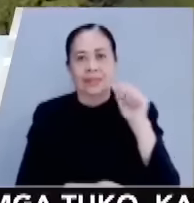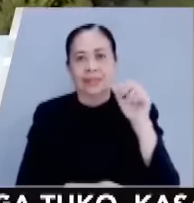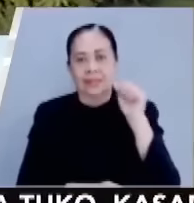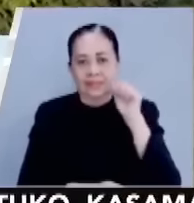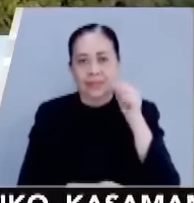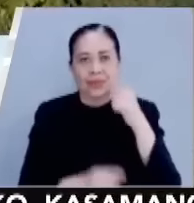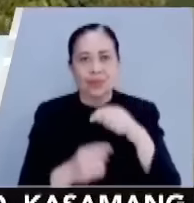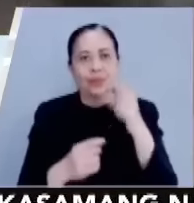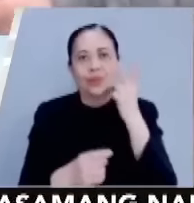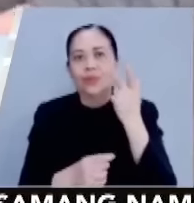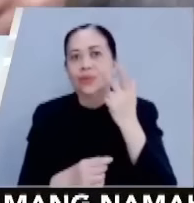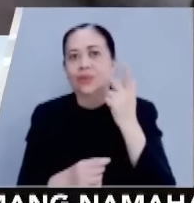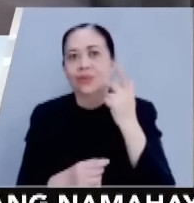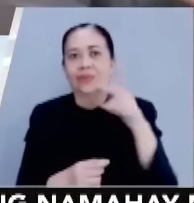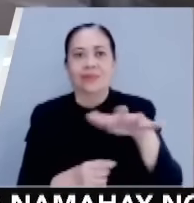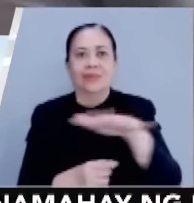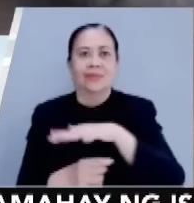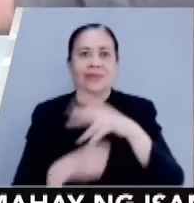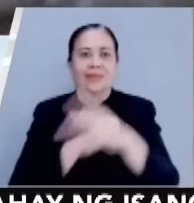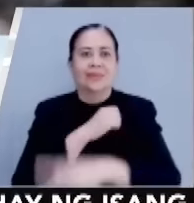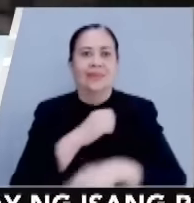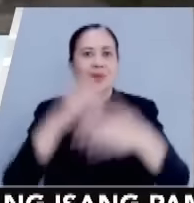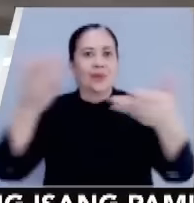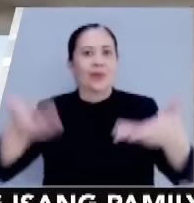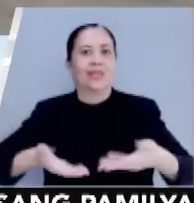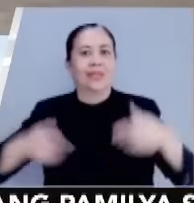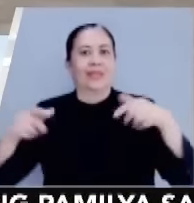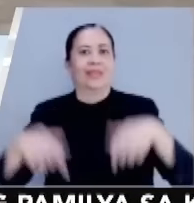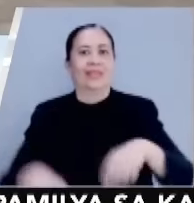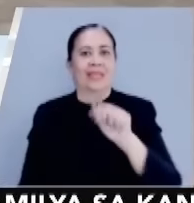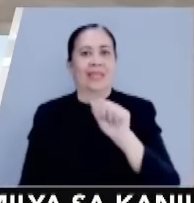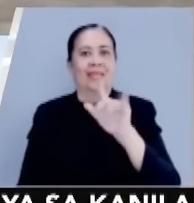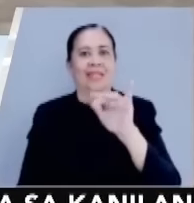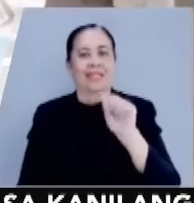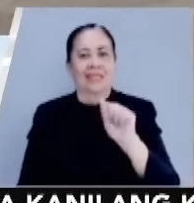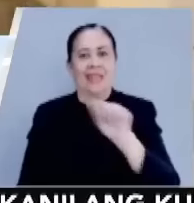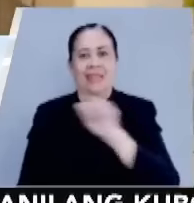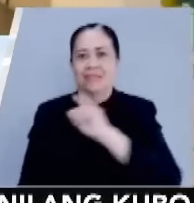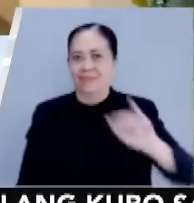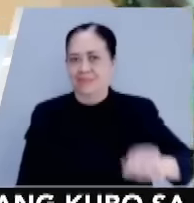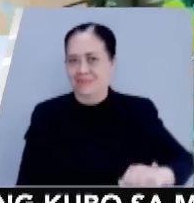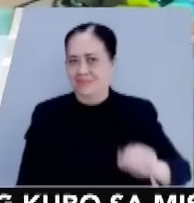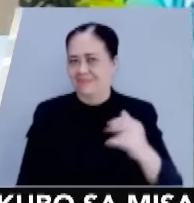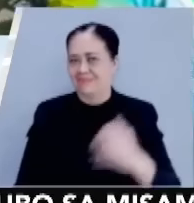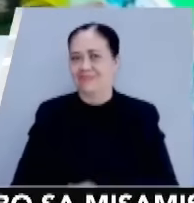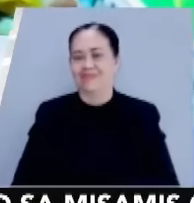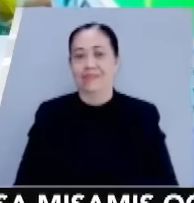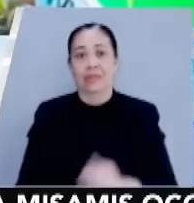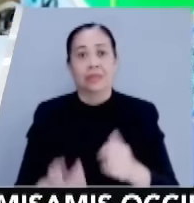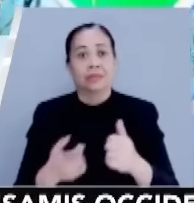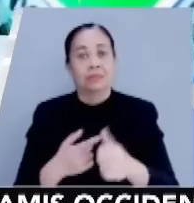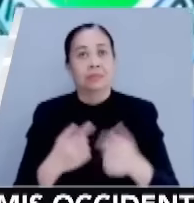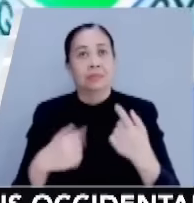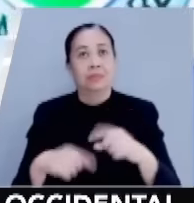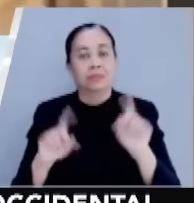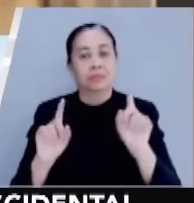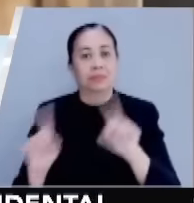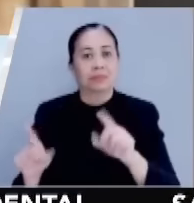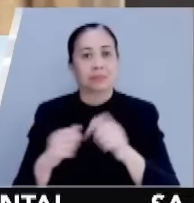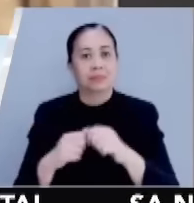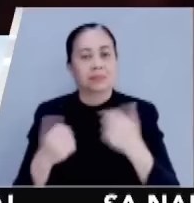i-explore ng probinsya. Welcome to Alicia Isabela! First stop ng Kapuso Stars ang Pamana